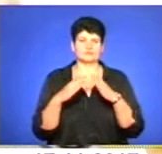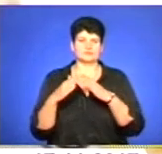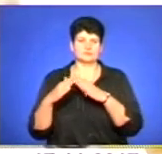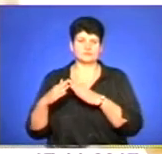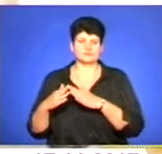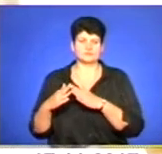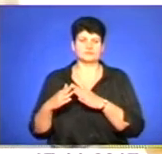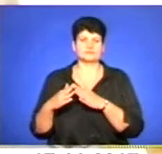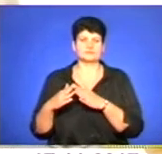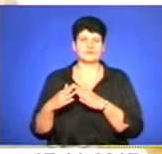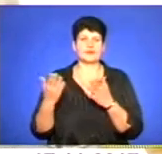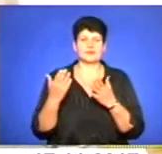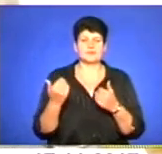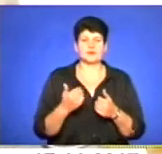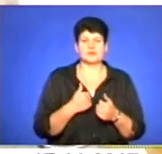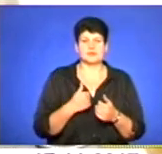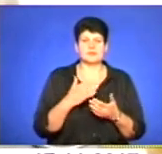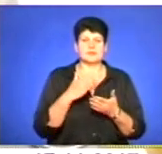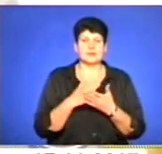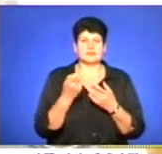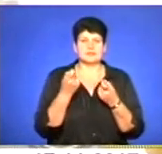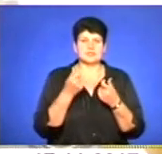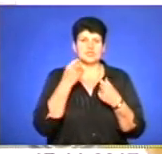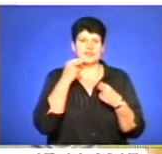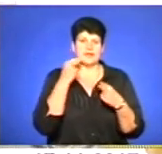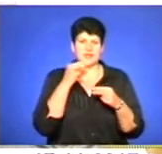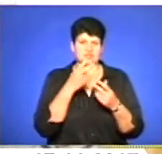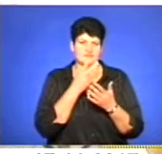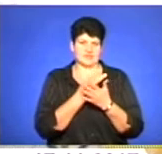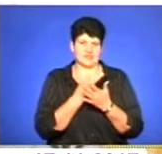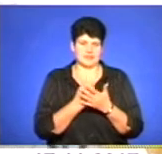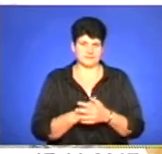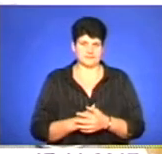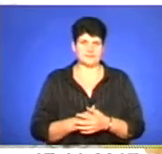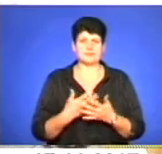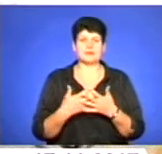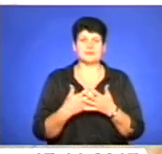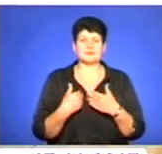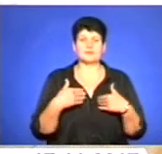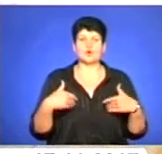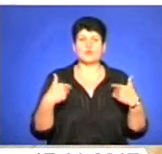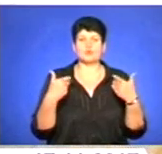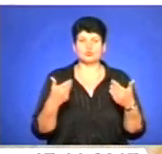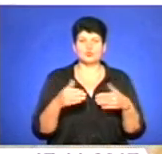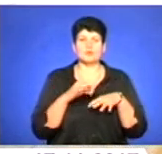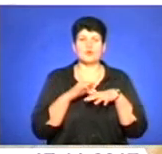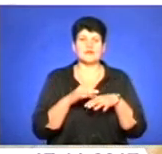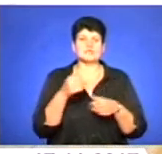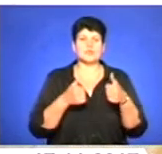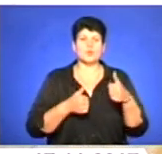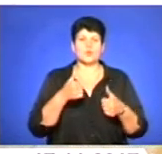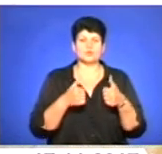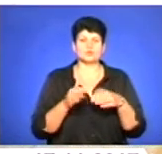які бажали б мати трішки кращий зовнішній вигляд. Отож, ми пропонуємо провести конкурс